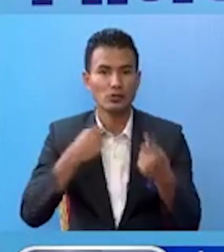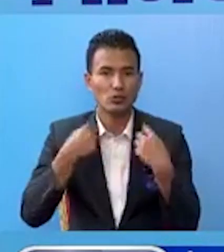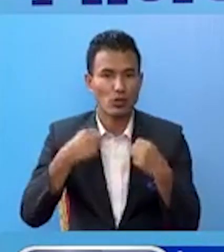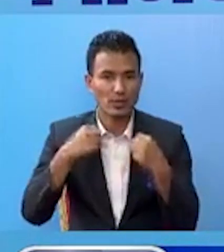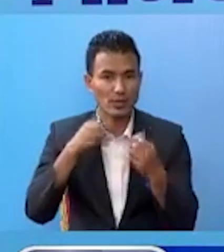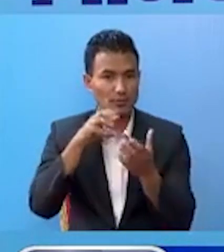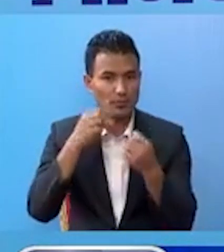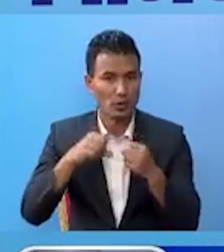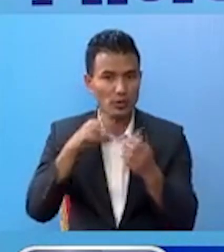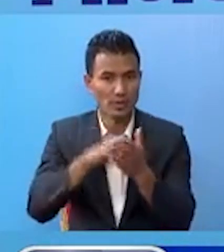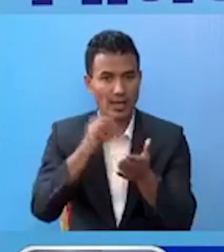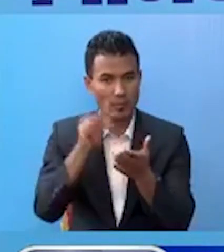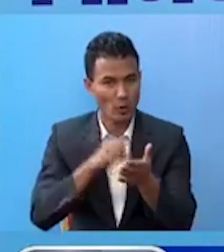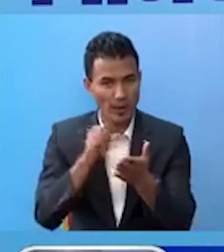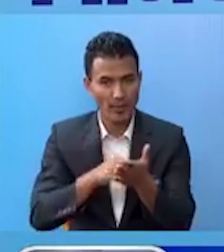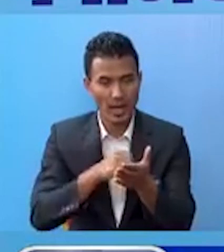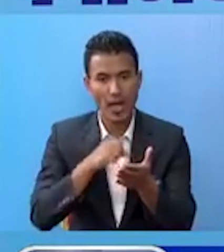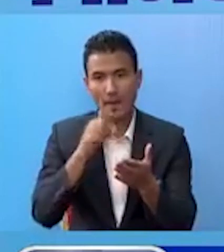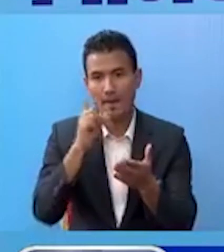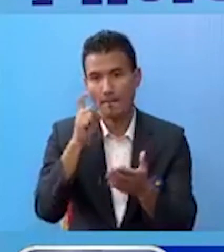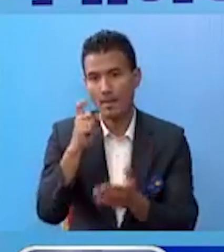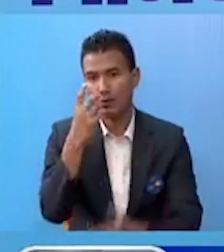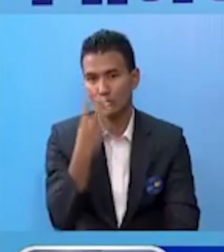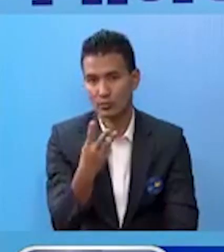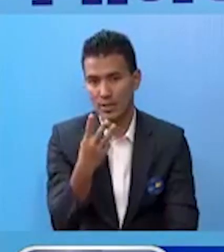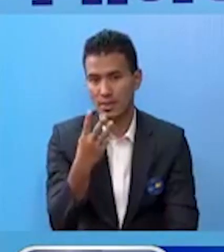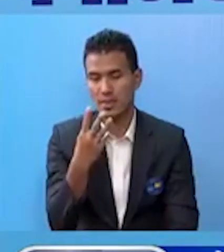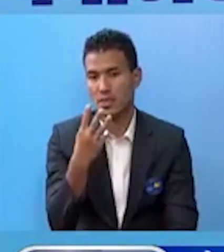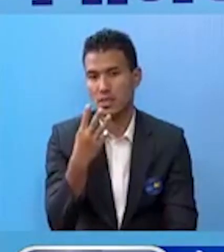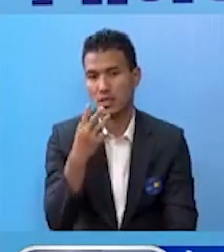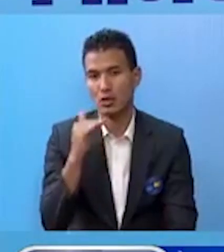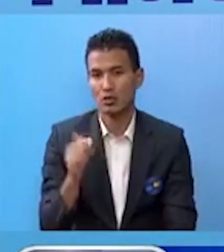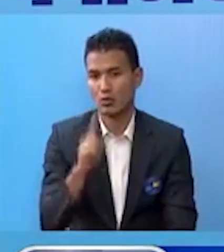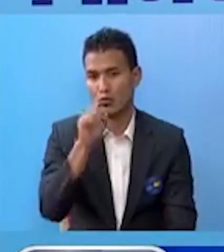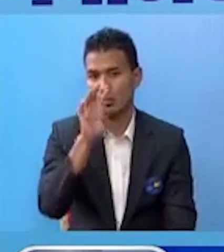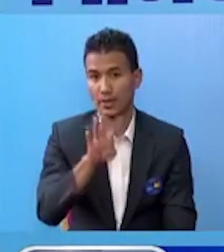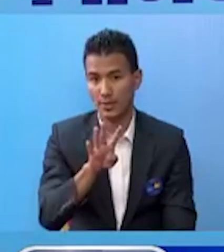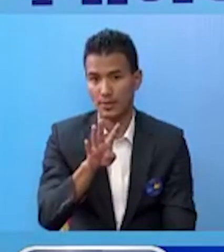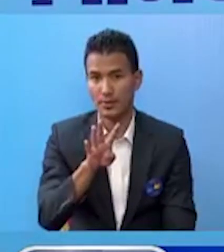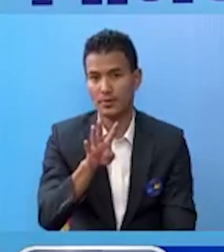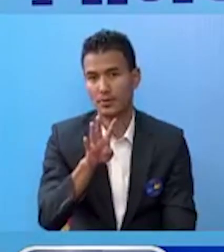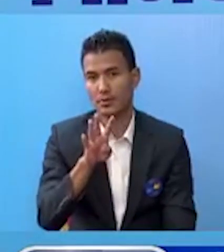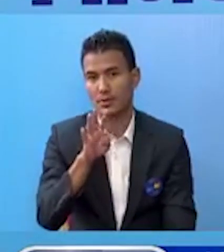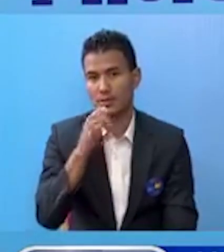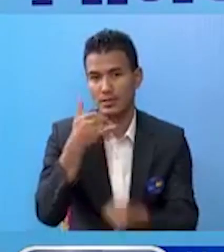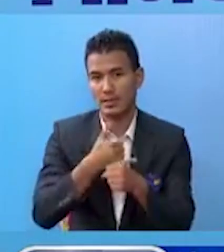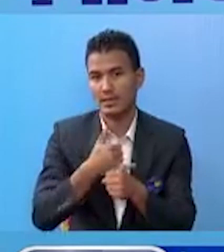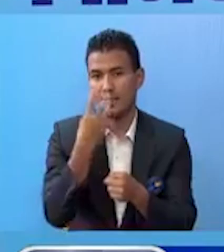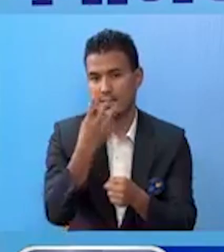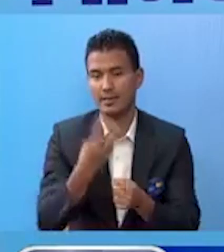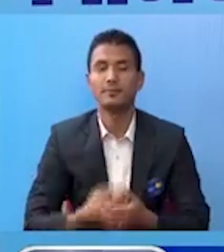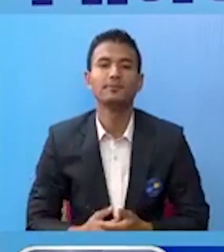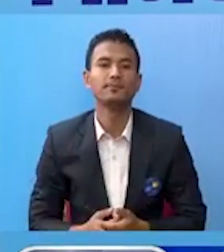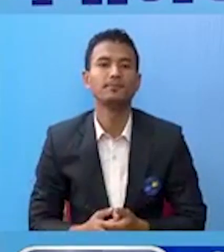जनस्वास्थ्य प्रयोगशाला पोखरामा बागलुङका 3 जना, तनहुँका 4 जना र स्याङ्जाका